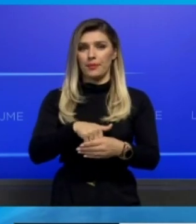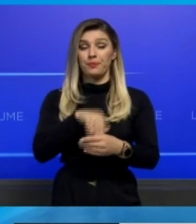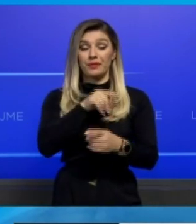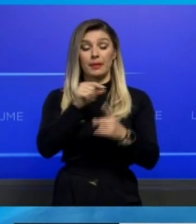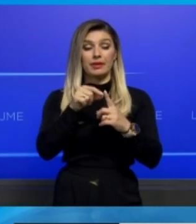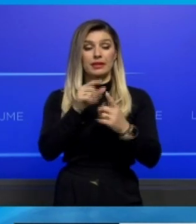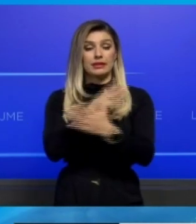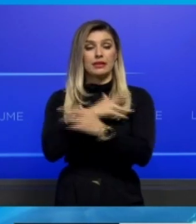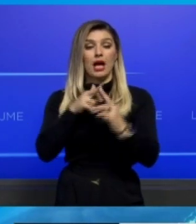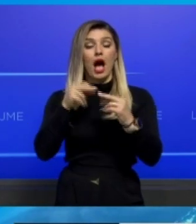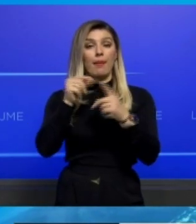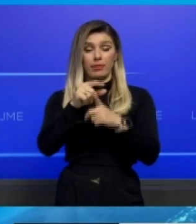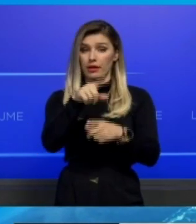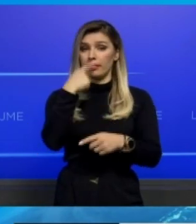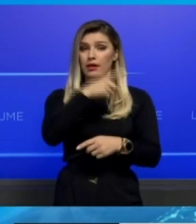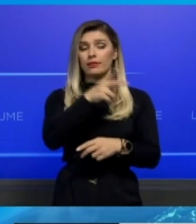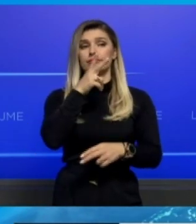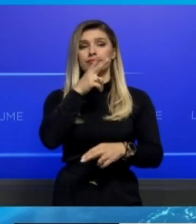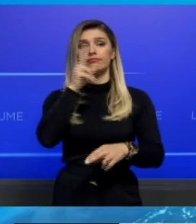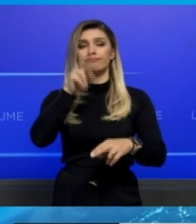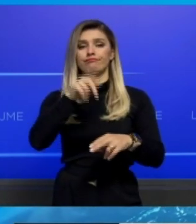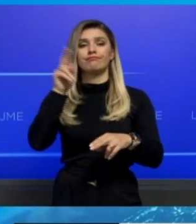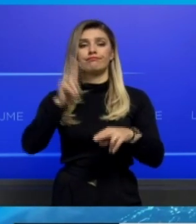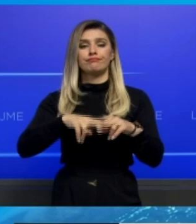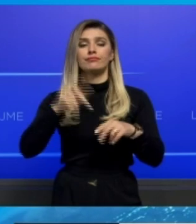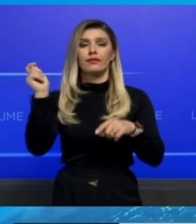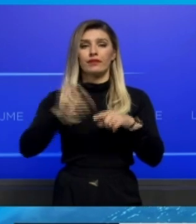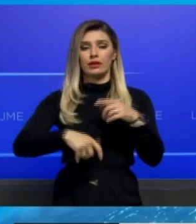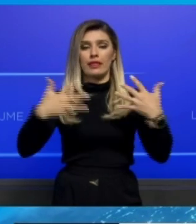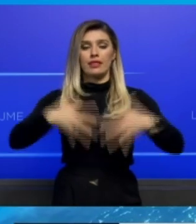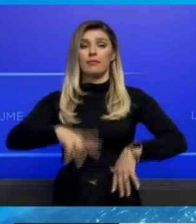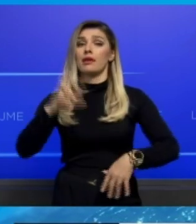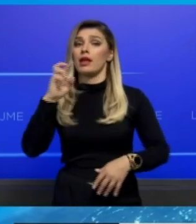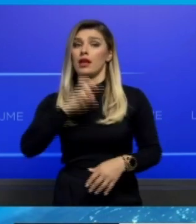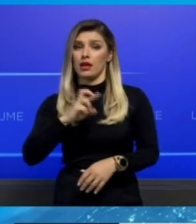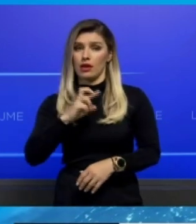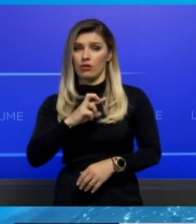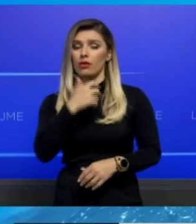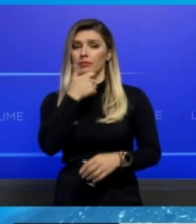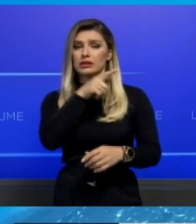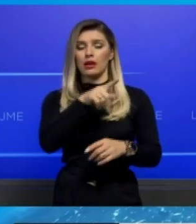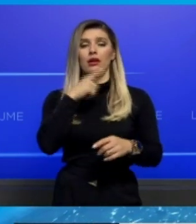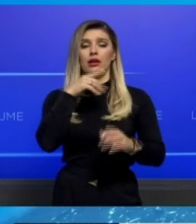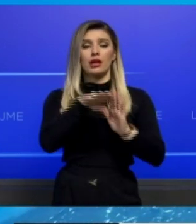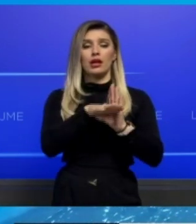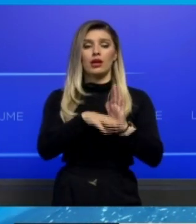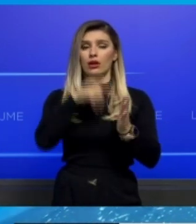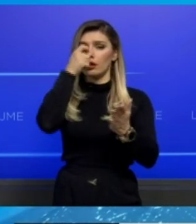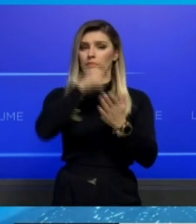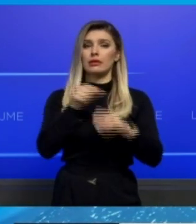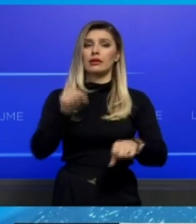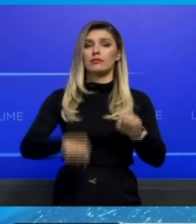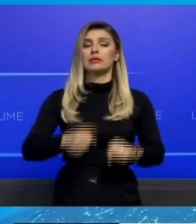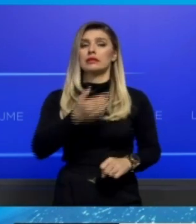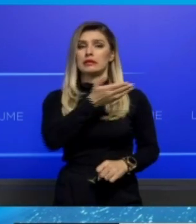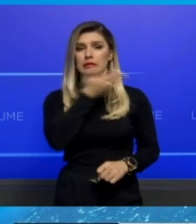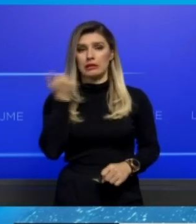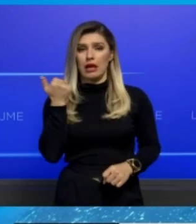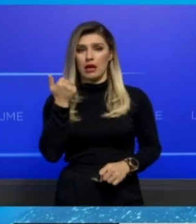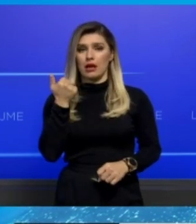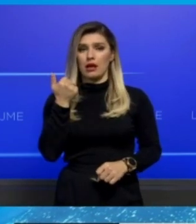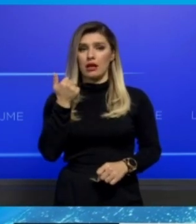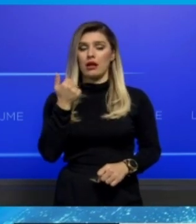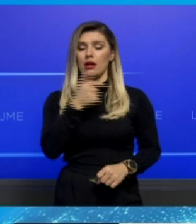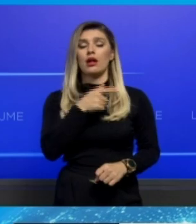PZP ka vendosur që të dënojë Mehmet Ballazhin me 10.000 euro gjob për shkak të shkeljes së kodit të mirësjelljes, por Rufki